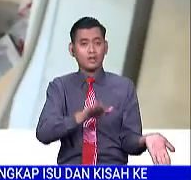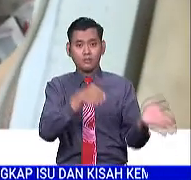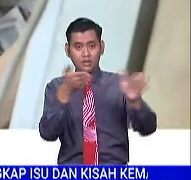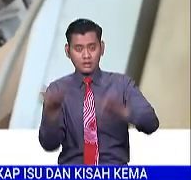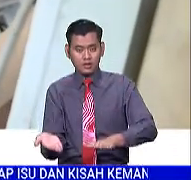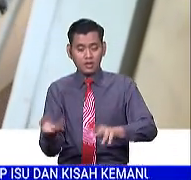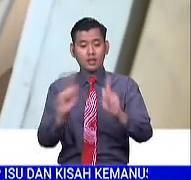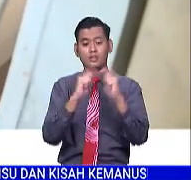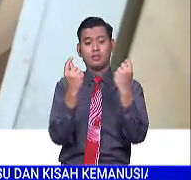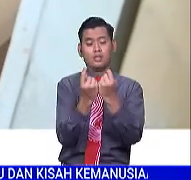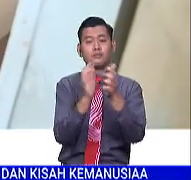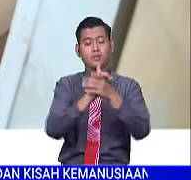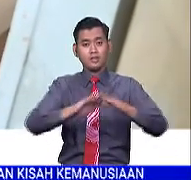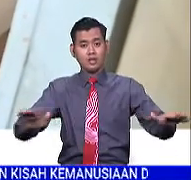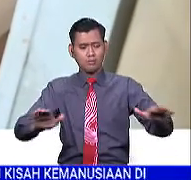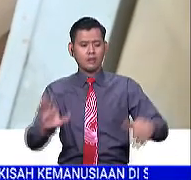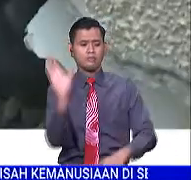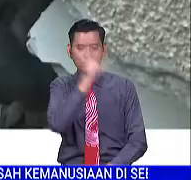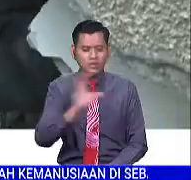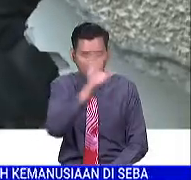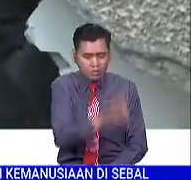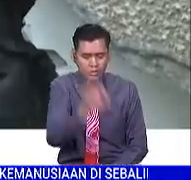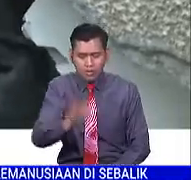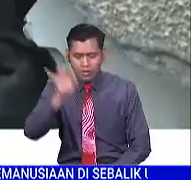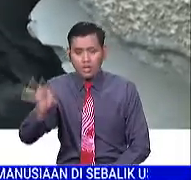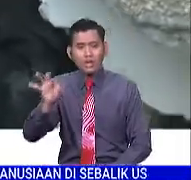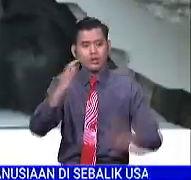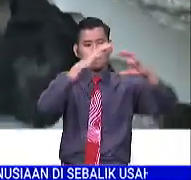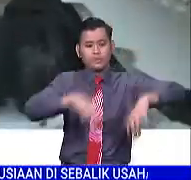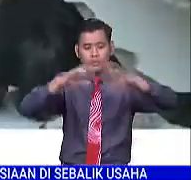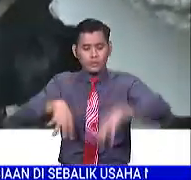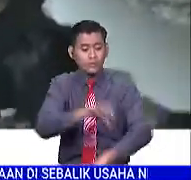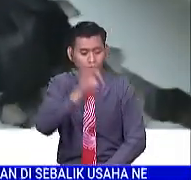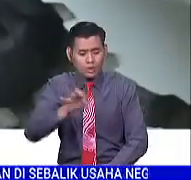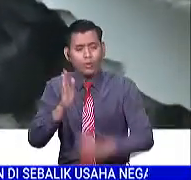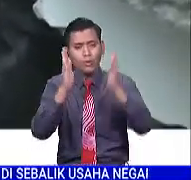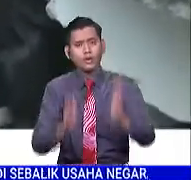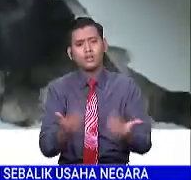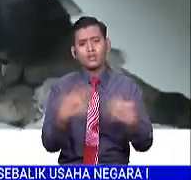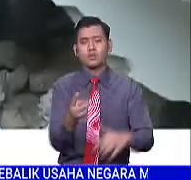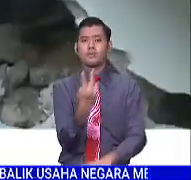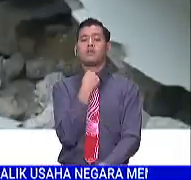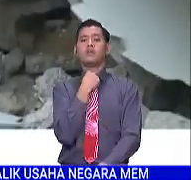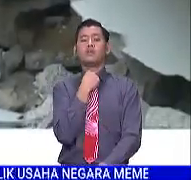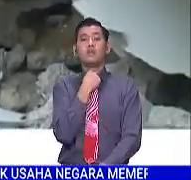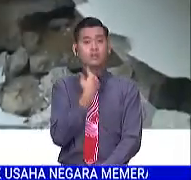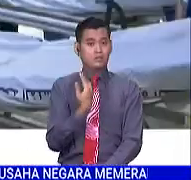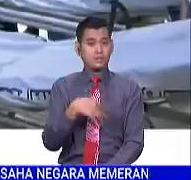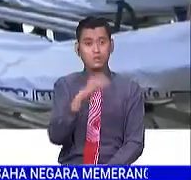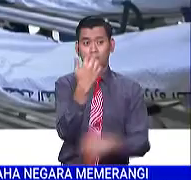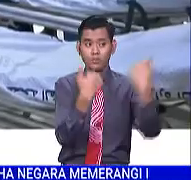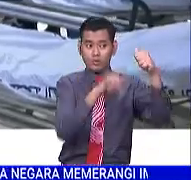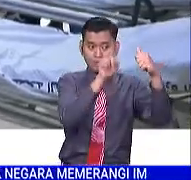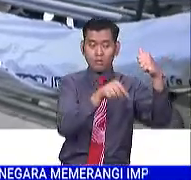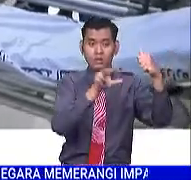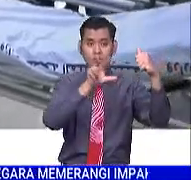berusaha mencari atau menyelamatkan penduduk yang terperangkap di bawah runtuhan serangan udara tentera rejim Israel di Gaza sejak 10 Mac